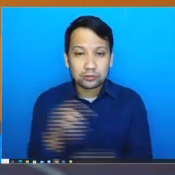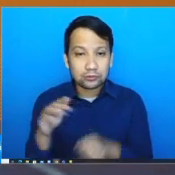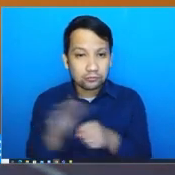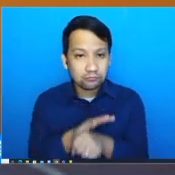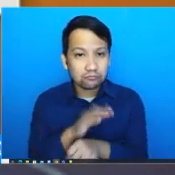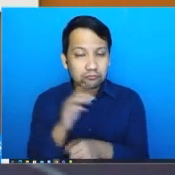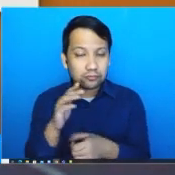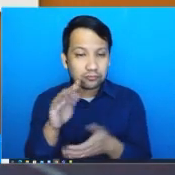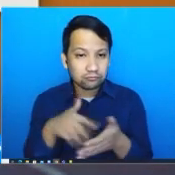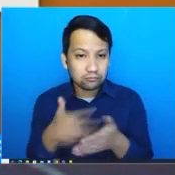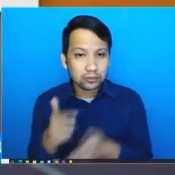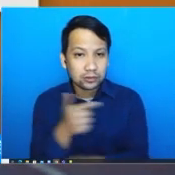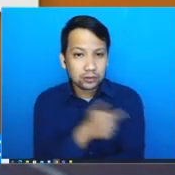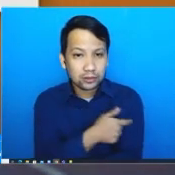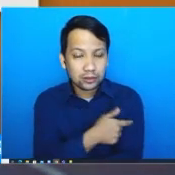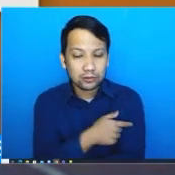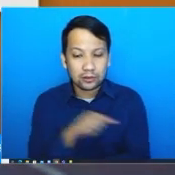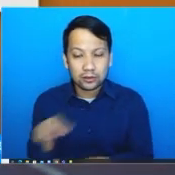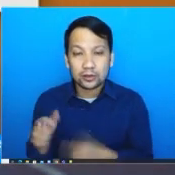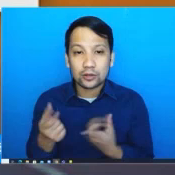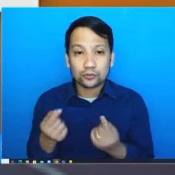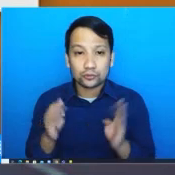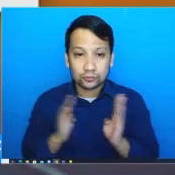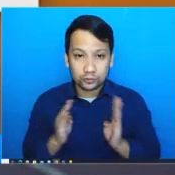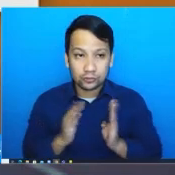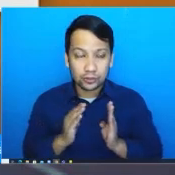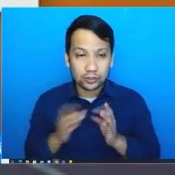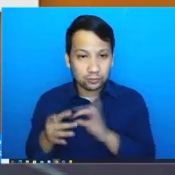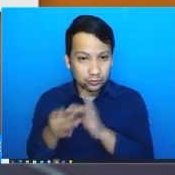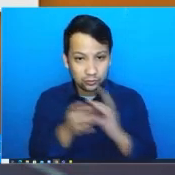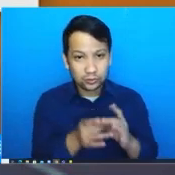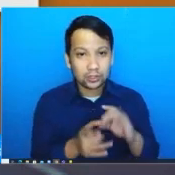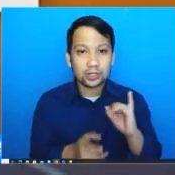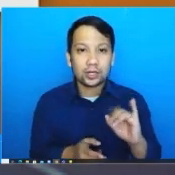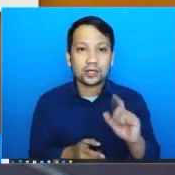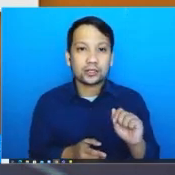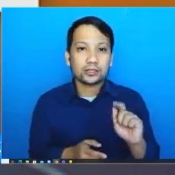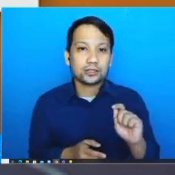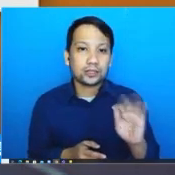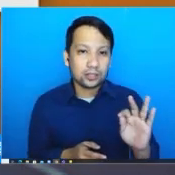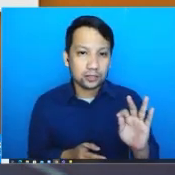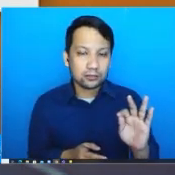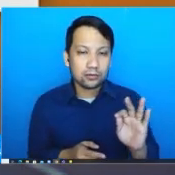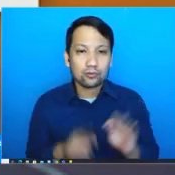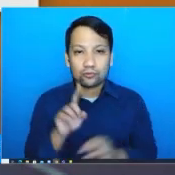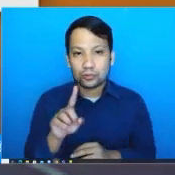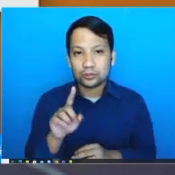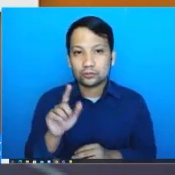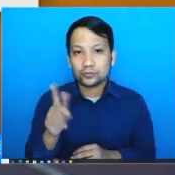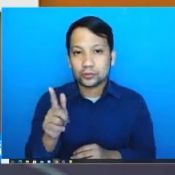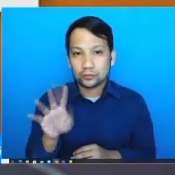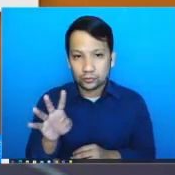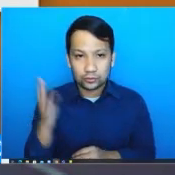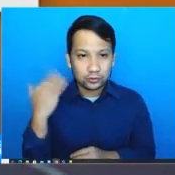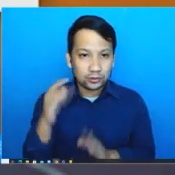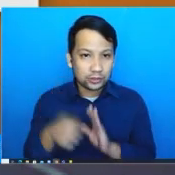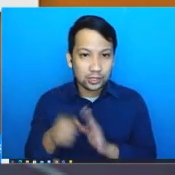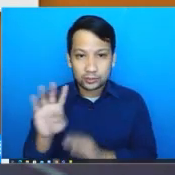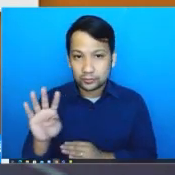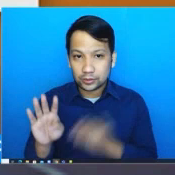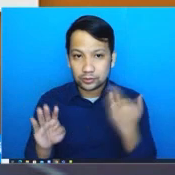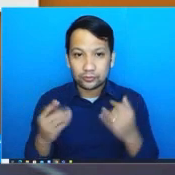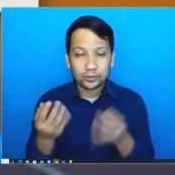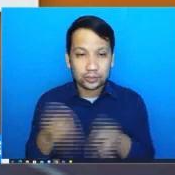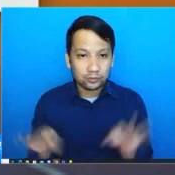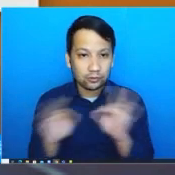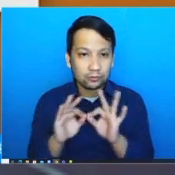ng Baguio ay alinsunod naman sa IATF Resolution 124-B na inilabas itong weekend kaugnay sa revised travel